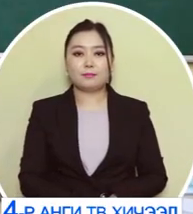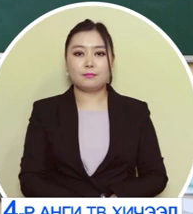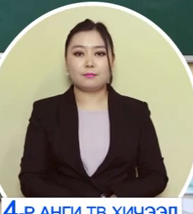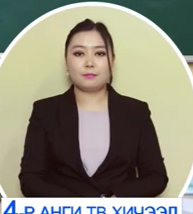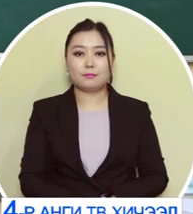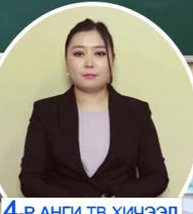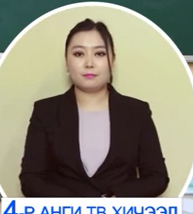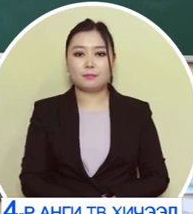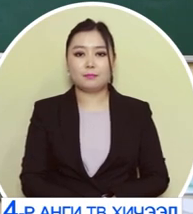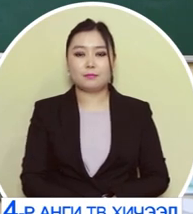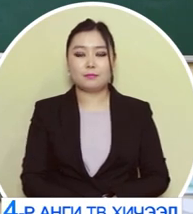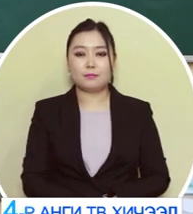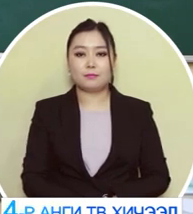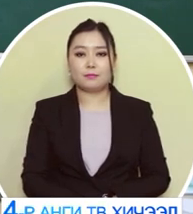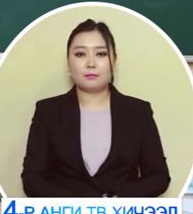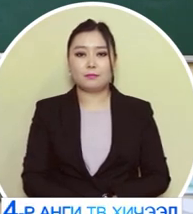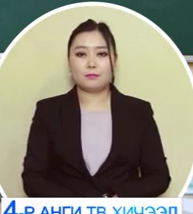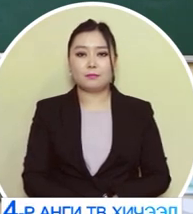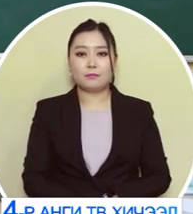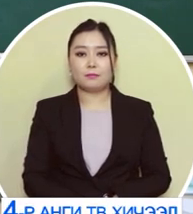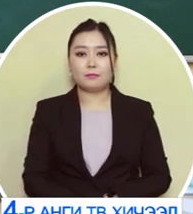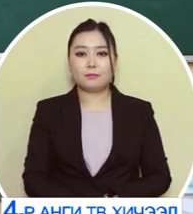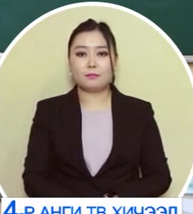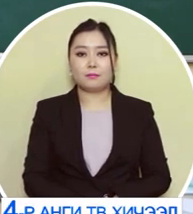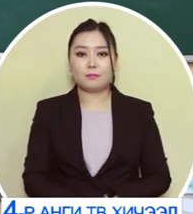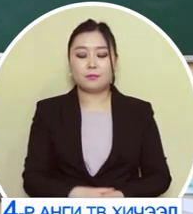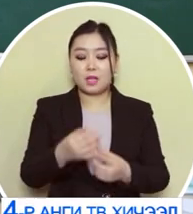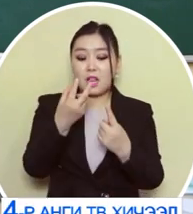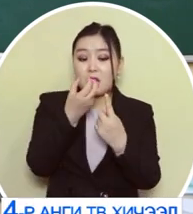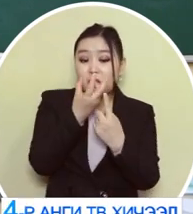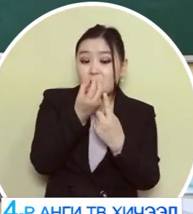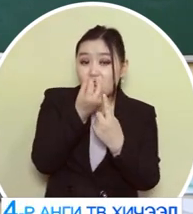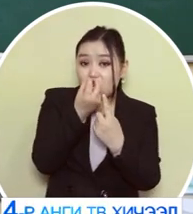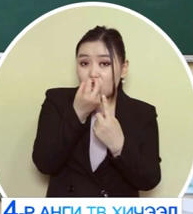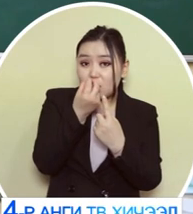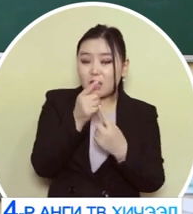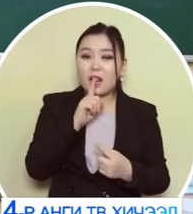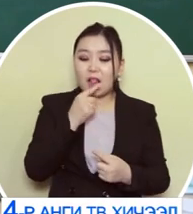Батереяға қалай байланыстырсақ, диод шамы жанады.